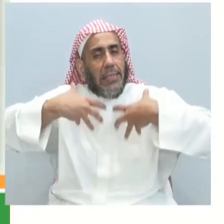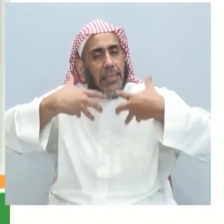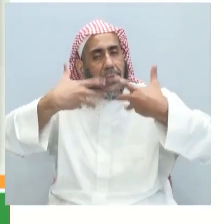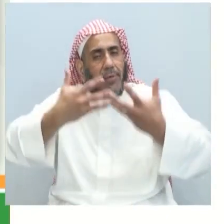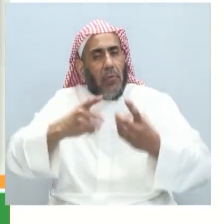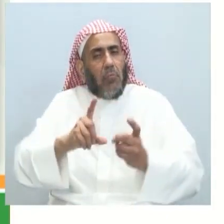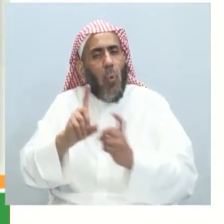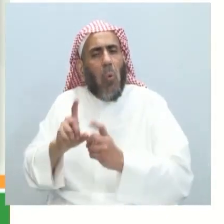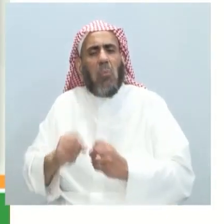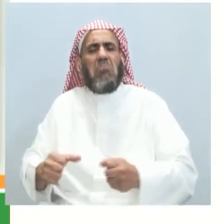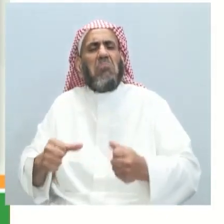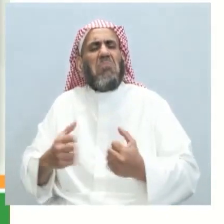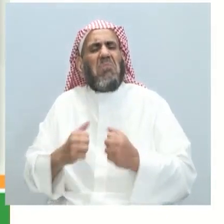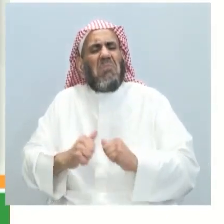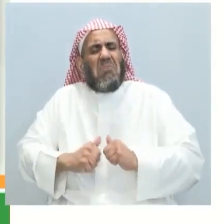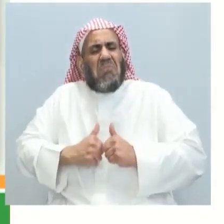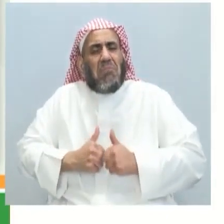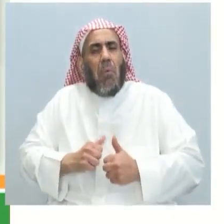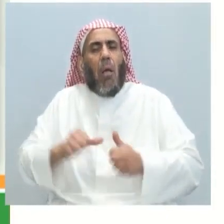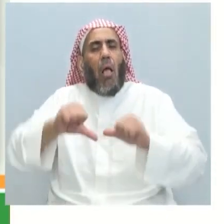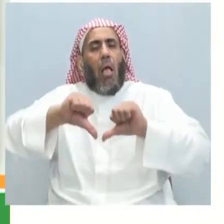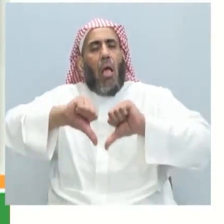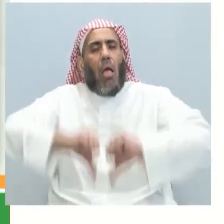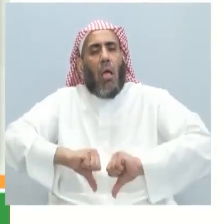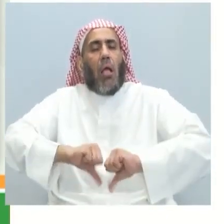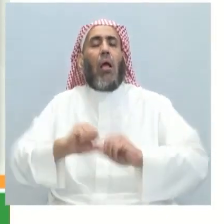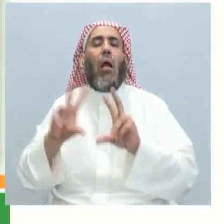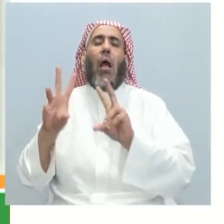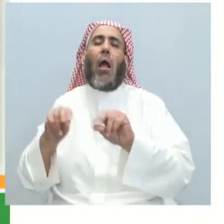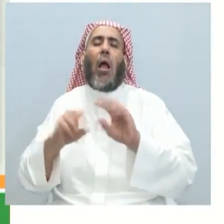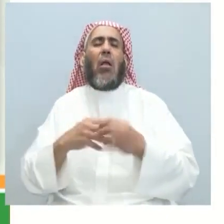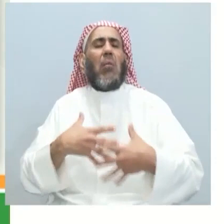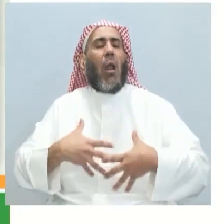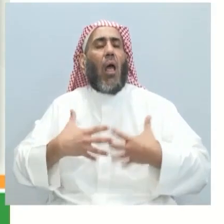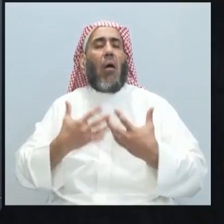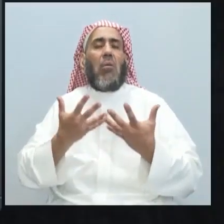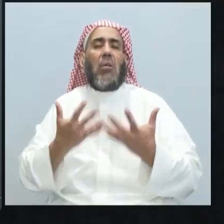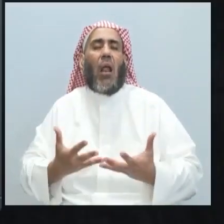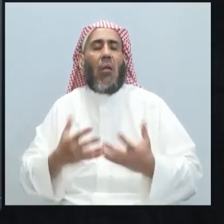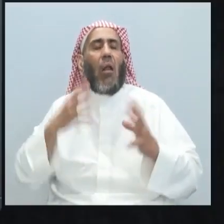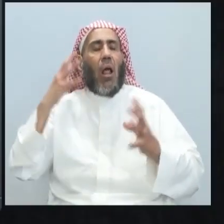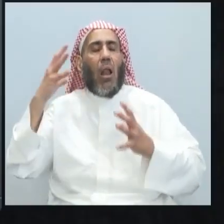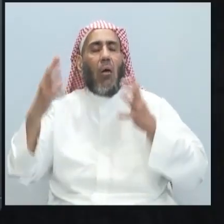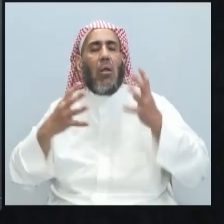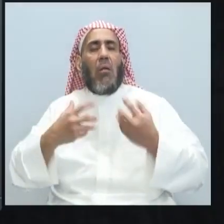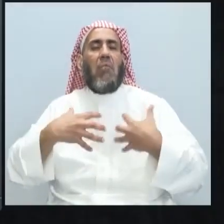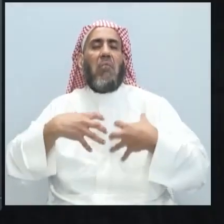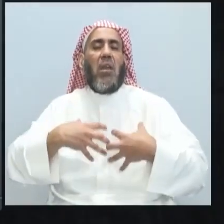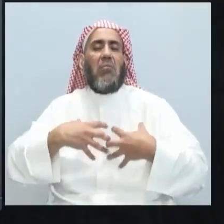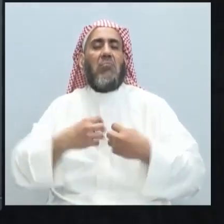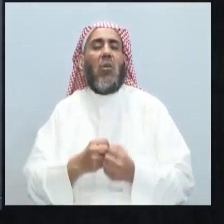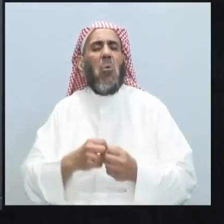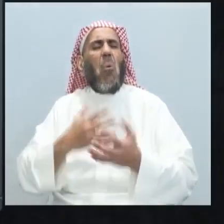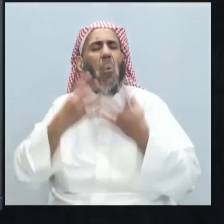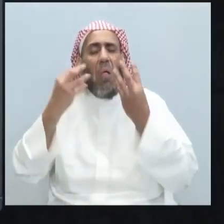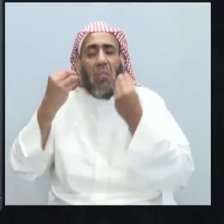في صدورهم وما في نفسهم وهو يبكي ولم يفرغ ولم يظهر ذلك فيقول كانه عدم الراحه والاستقرار والقلق والحيره الى اخره في النفس الذي فيه وايضا